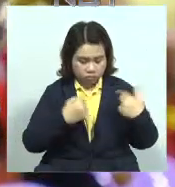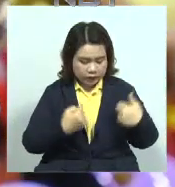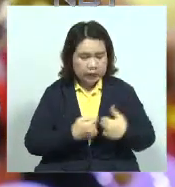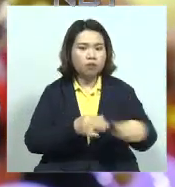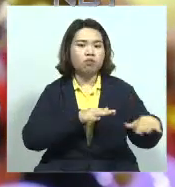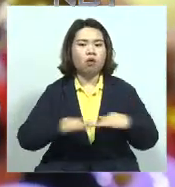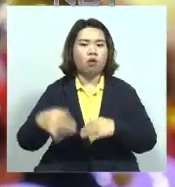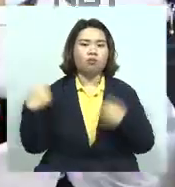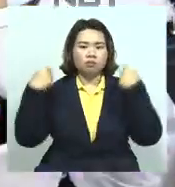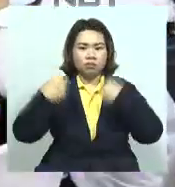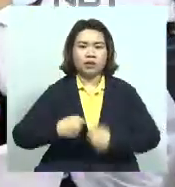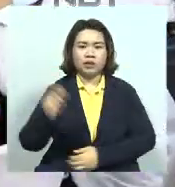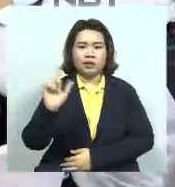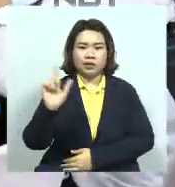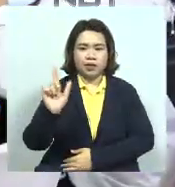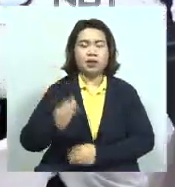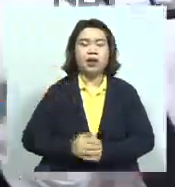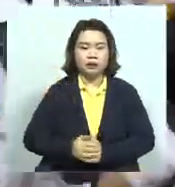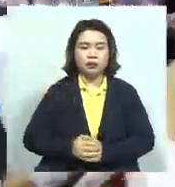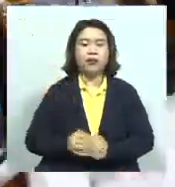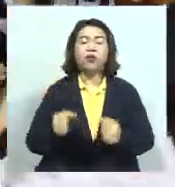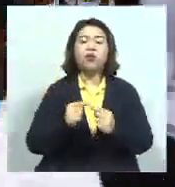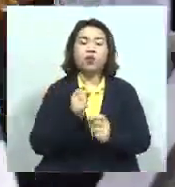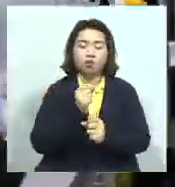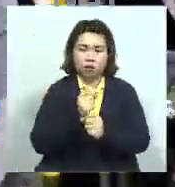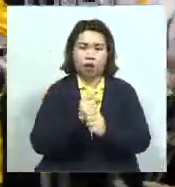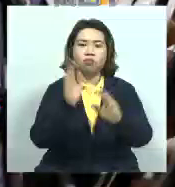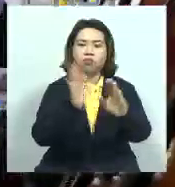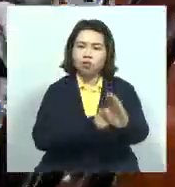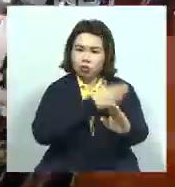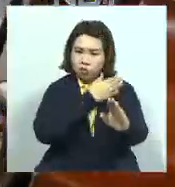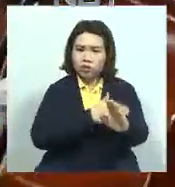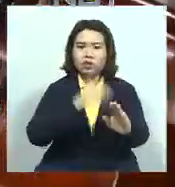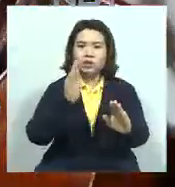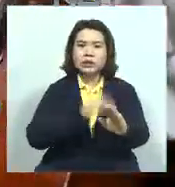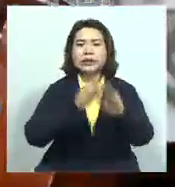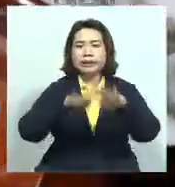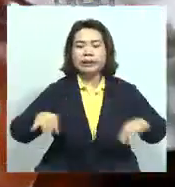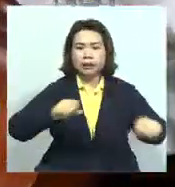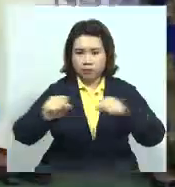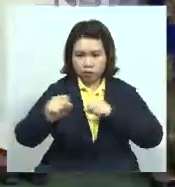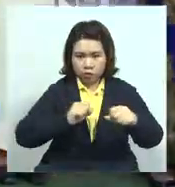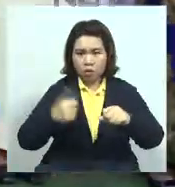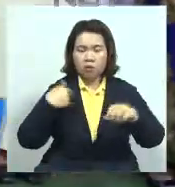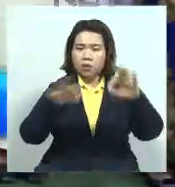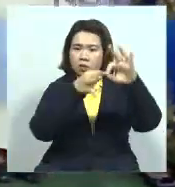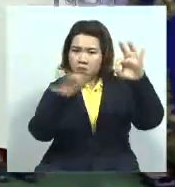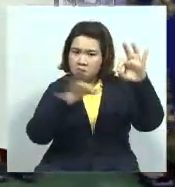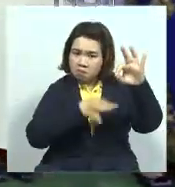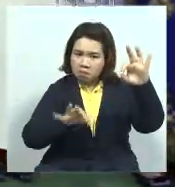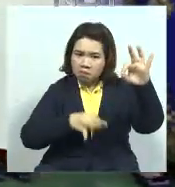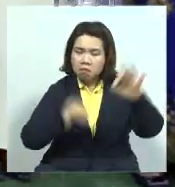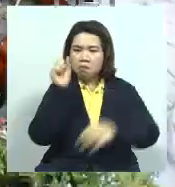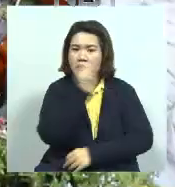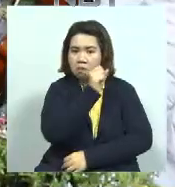มเสื้อเหลืองชมการแสดงมหรสพสมโภชคอนเสิร์ตวงออร์เคสตราเยาวชนที่ได้นำบทเพลงกว่า20บทเพลงม